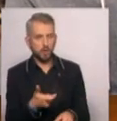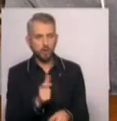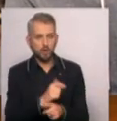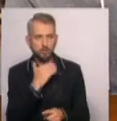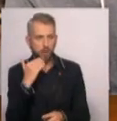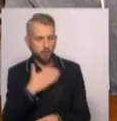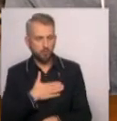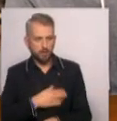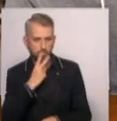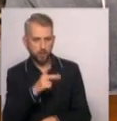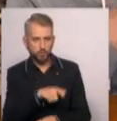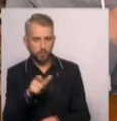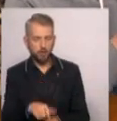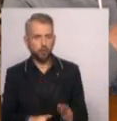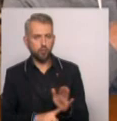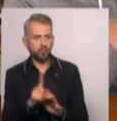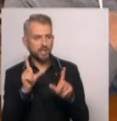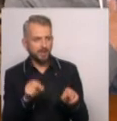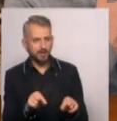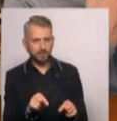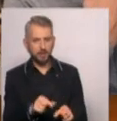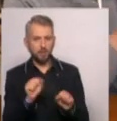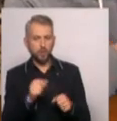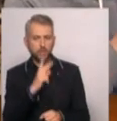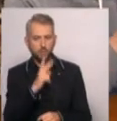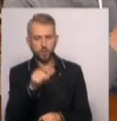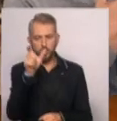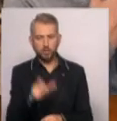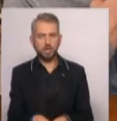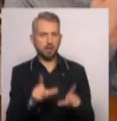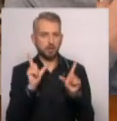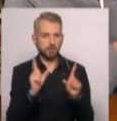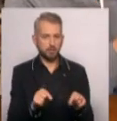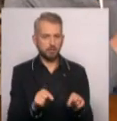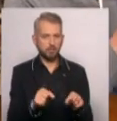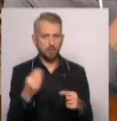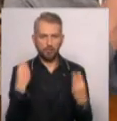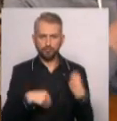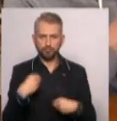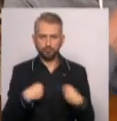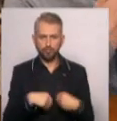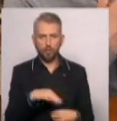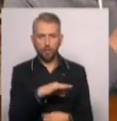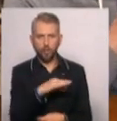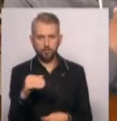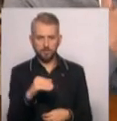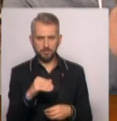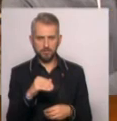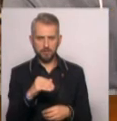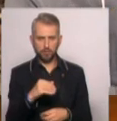приємно бачити людей, почали їхати. Ну, можна бачити, людина їде вдягнута в офіційний костюм з